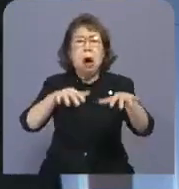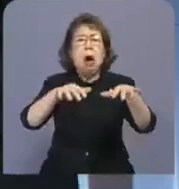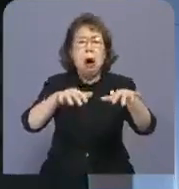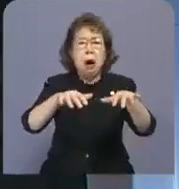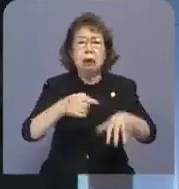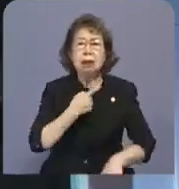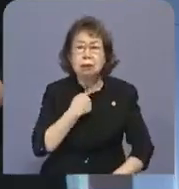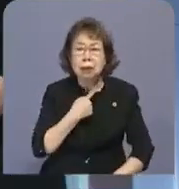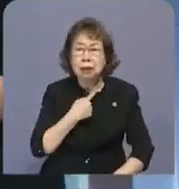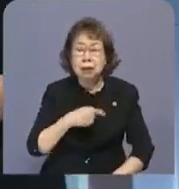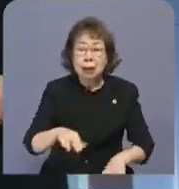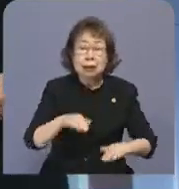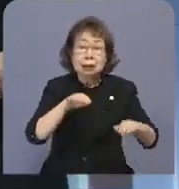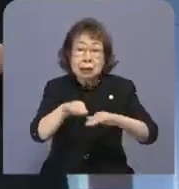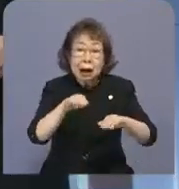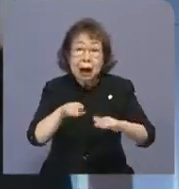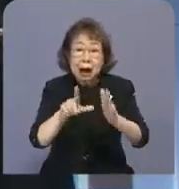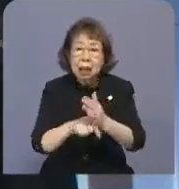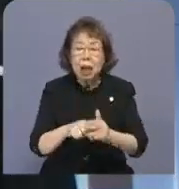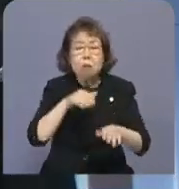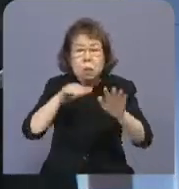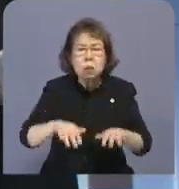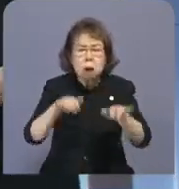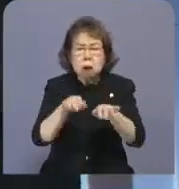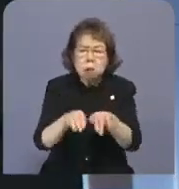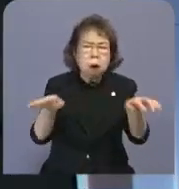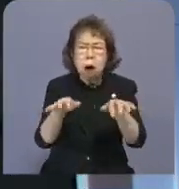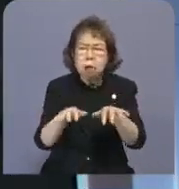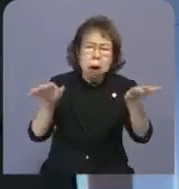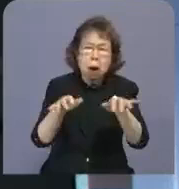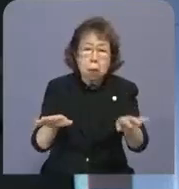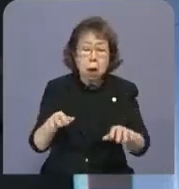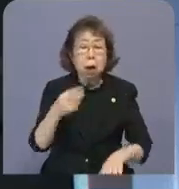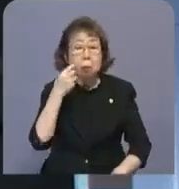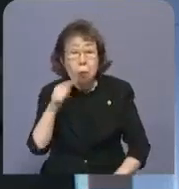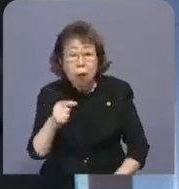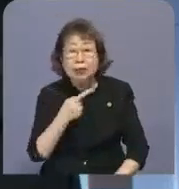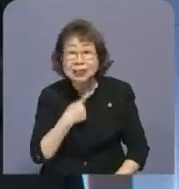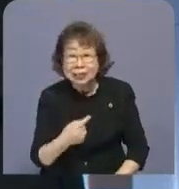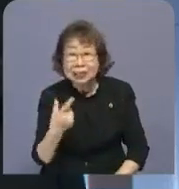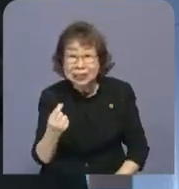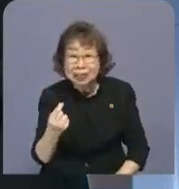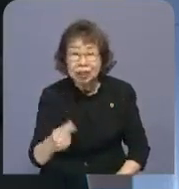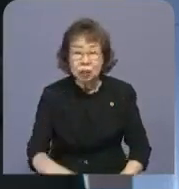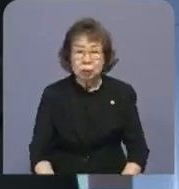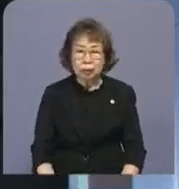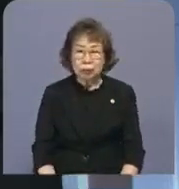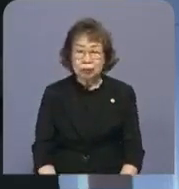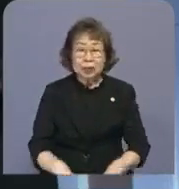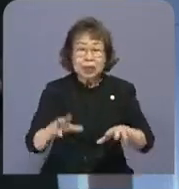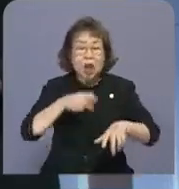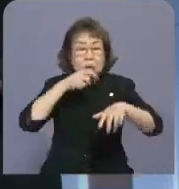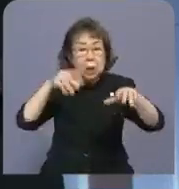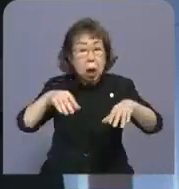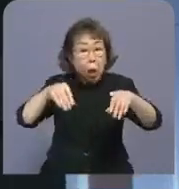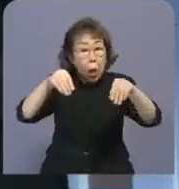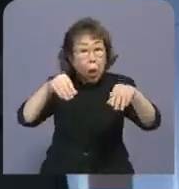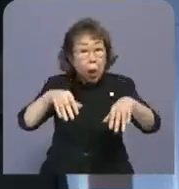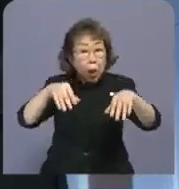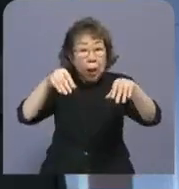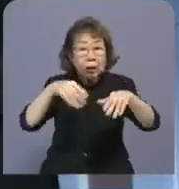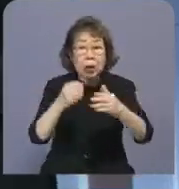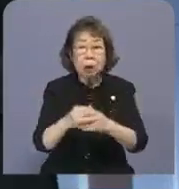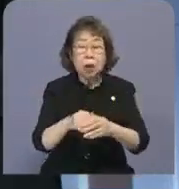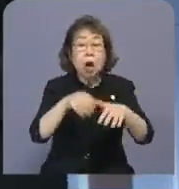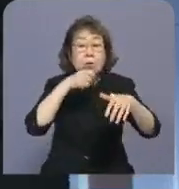있었습니다 이 차들이 운행할 때 빗물에 가르는 모습까지 저희 시스 tv 를 통해서 포착이 됐는데요 현재는 비가 잦아 들면서 도로에